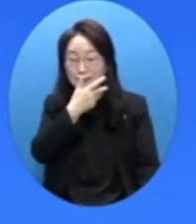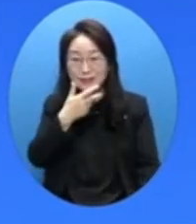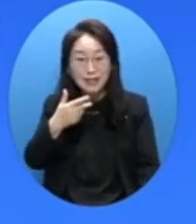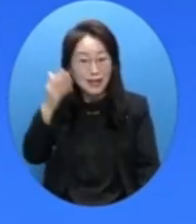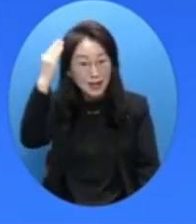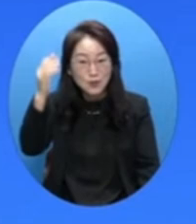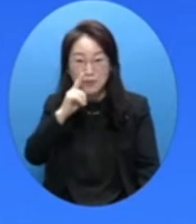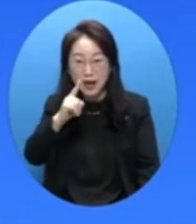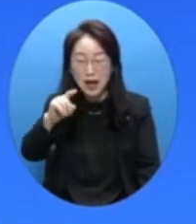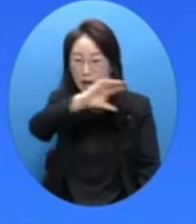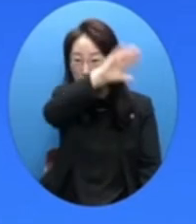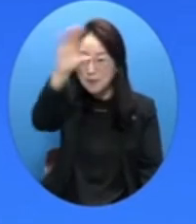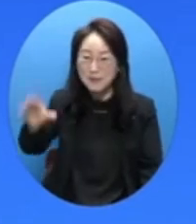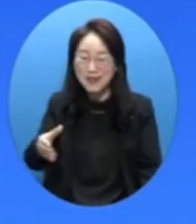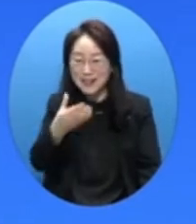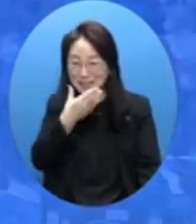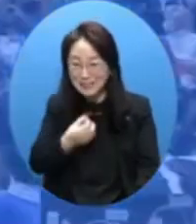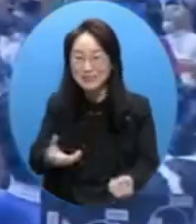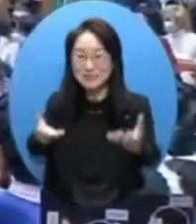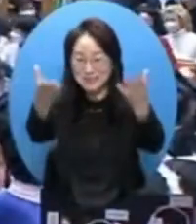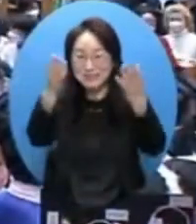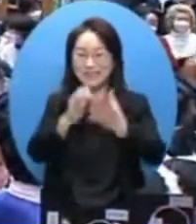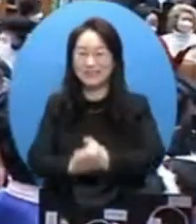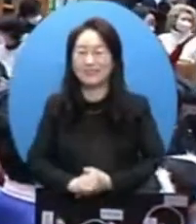하겠습니다 메리 크리스마스